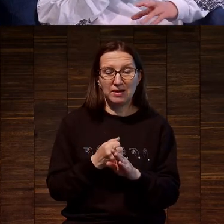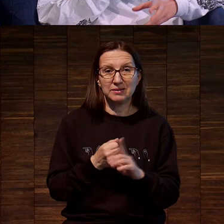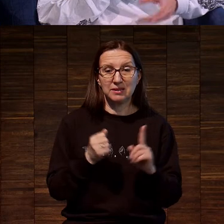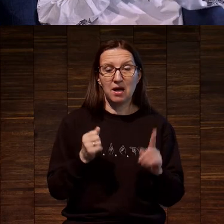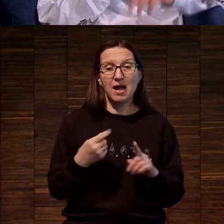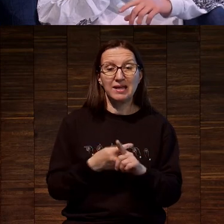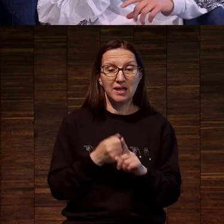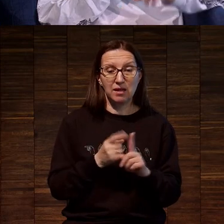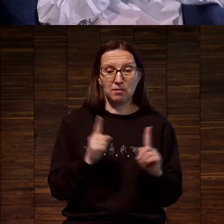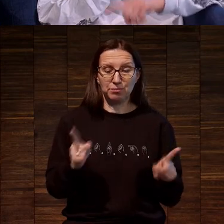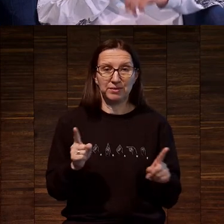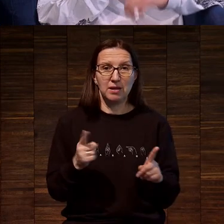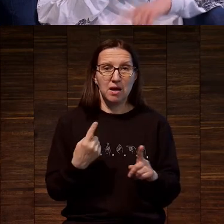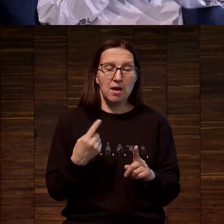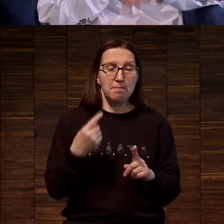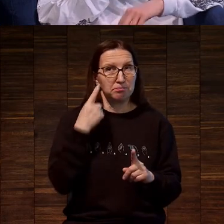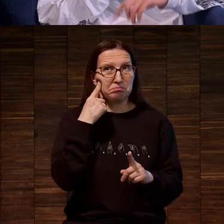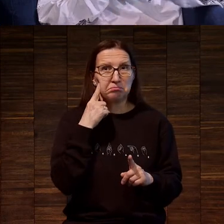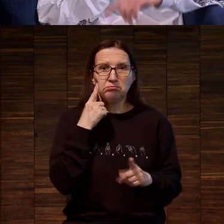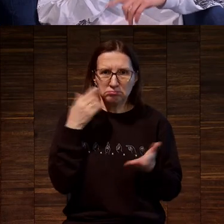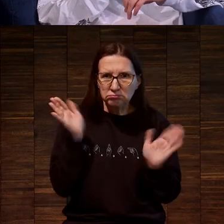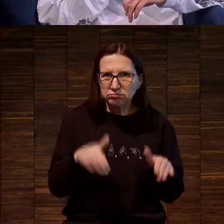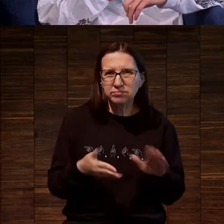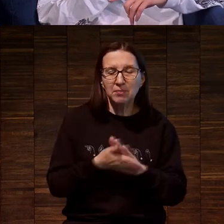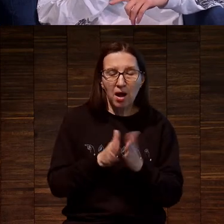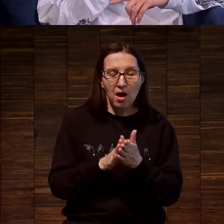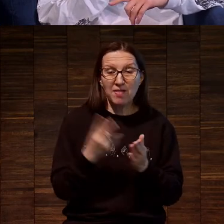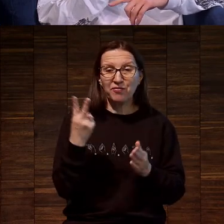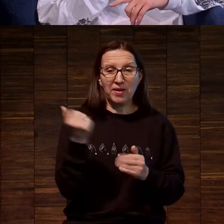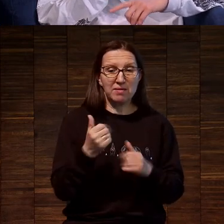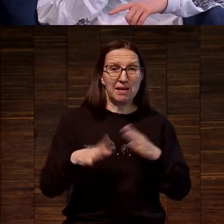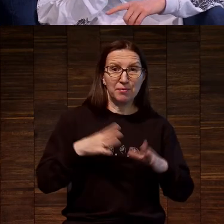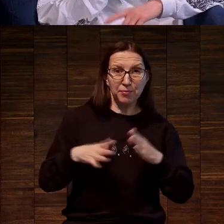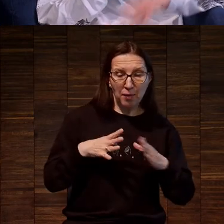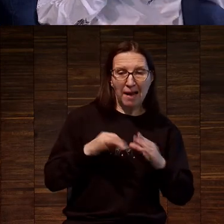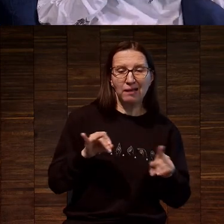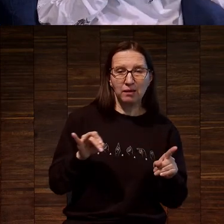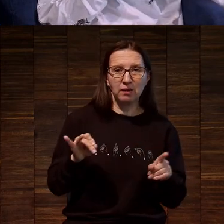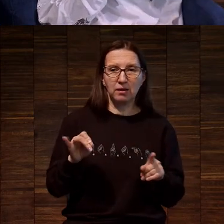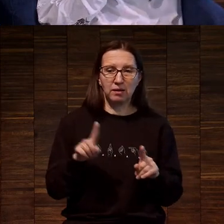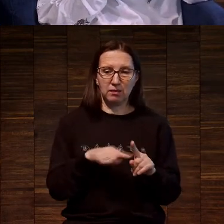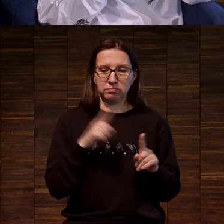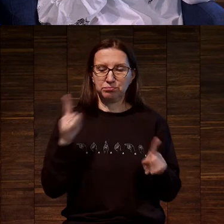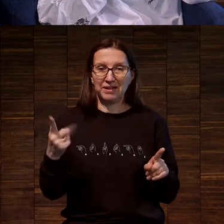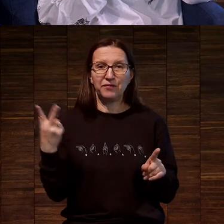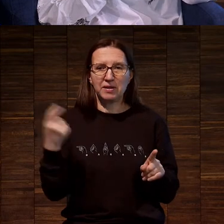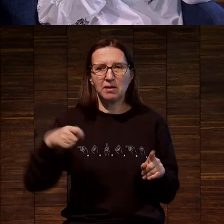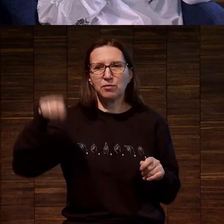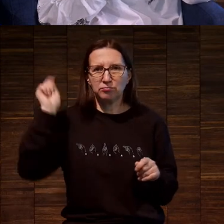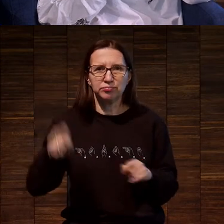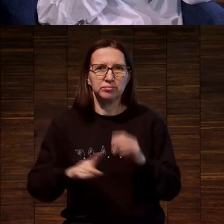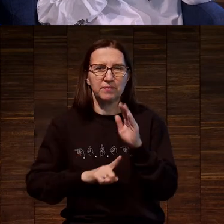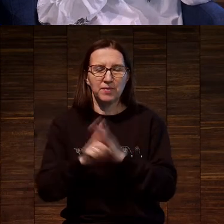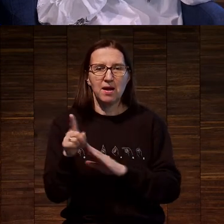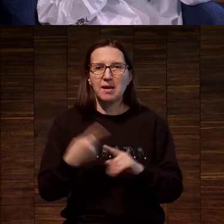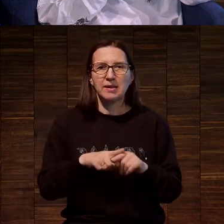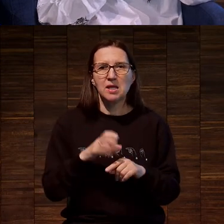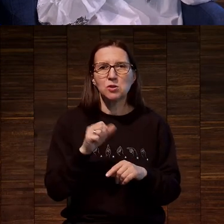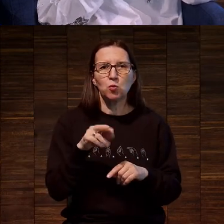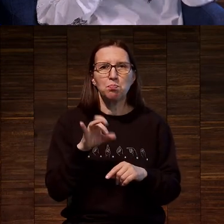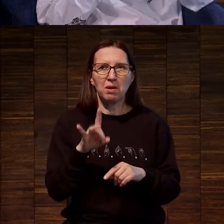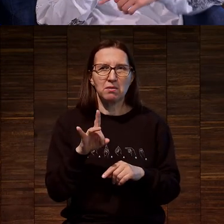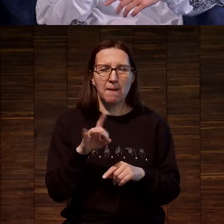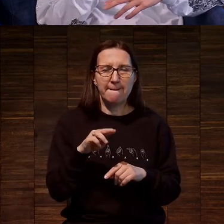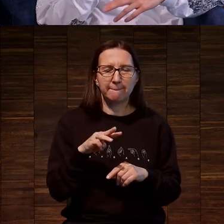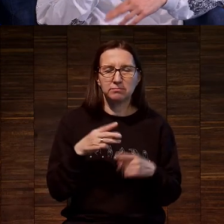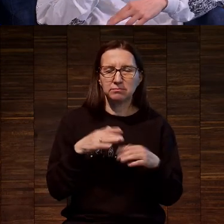первого события. То есть через 2 недели уже была дата выходные, на которые нужно было ставить. Нет, не супермаркет, уже ArtSpace Hopping. Потому что